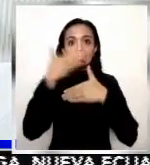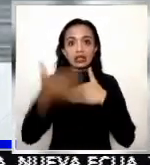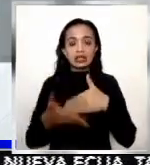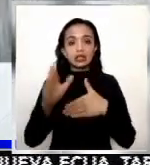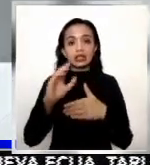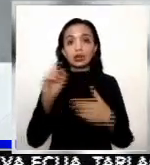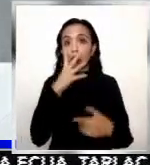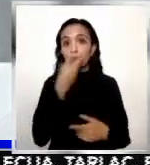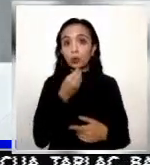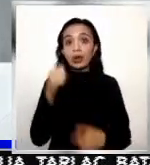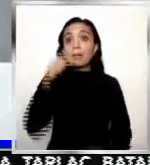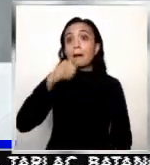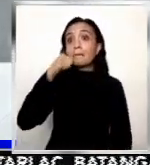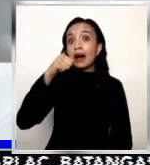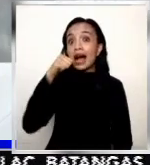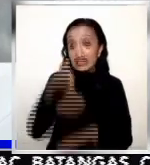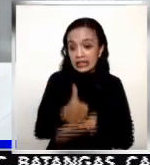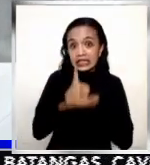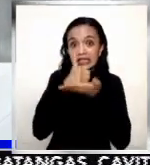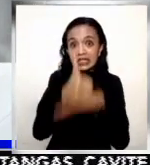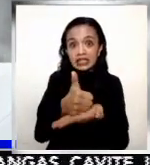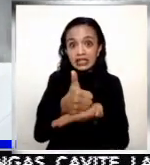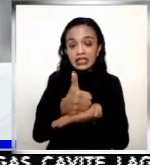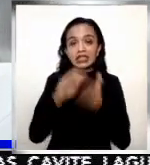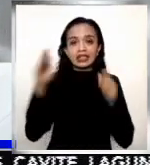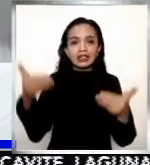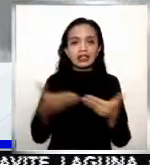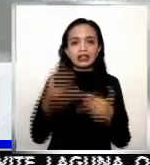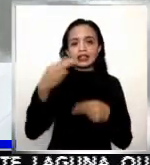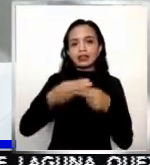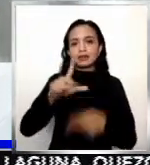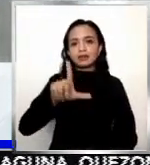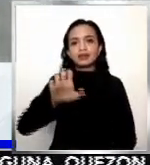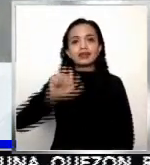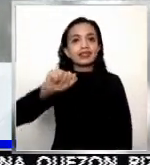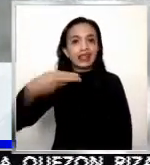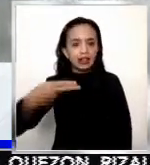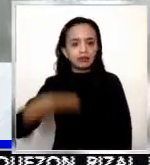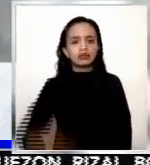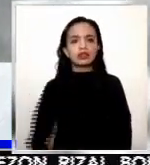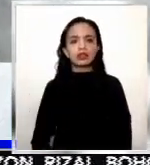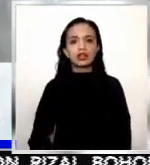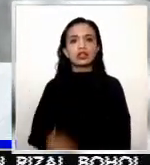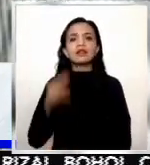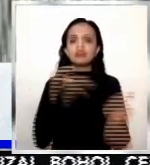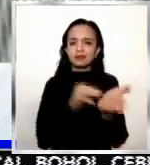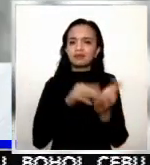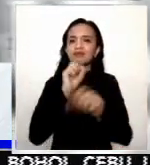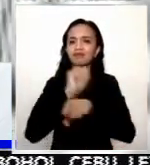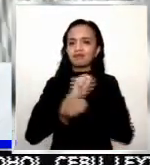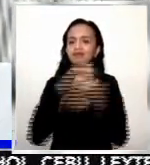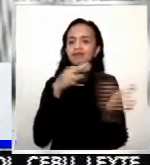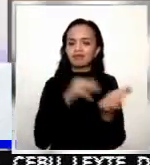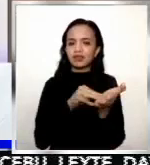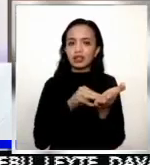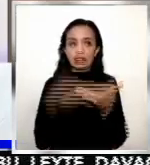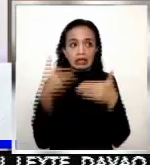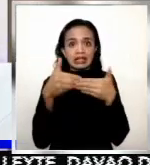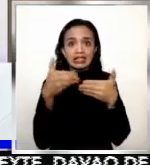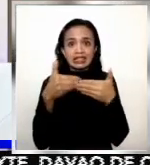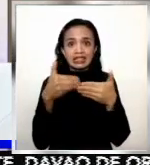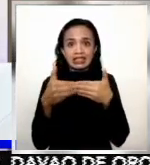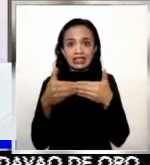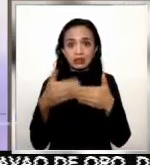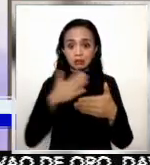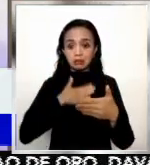babae na kalaunay kinilalang si Lea Baro Blaser, isang midwife. Malapit lang po na sa bahay ko nangyari